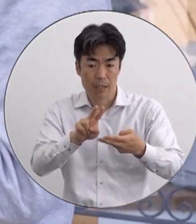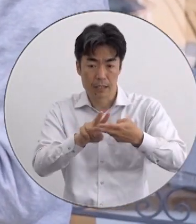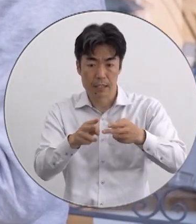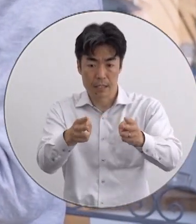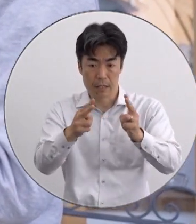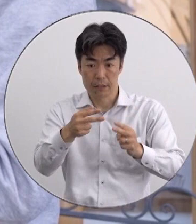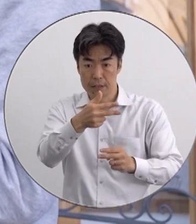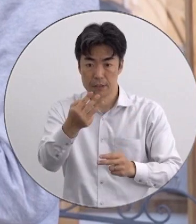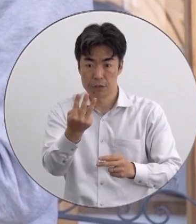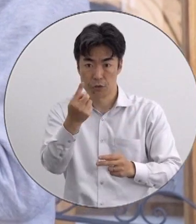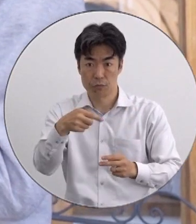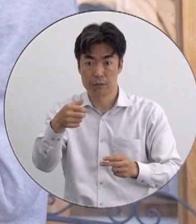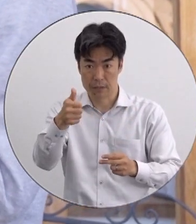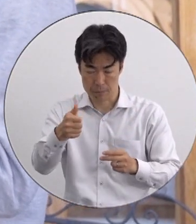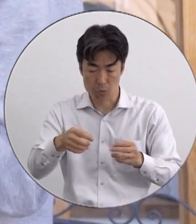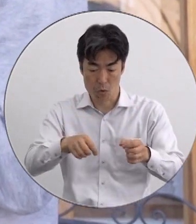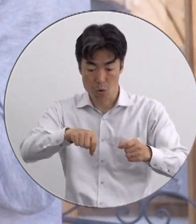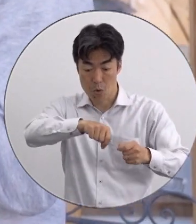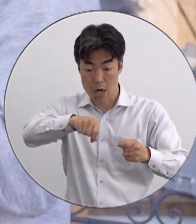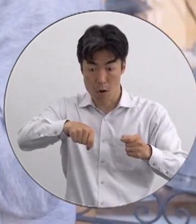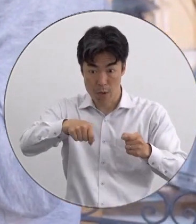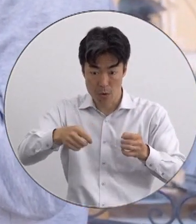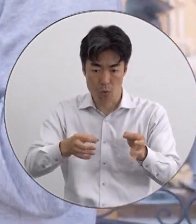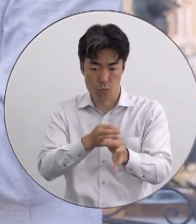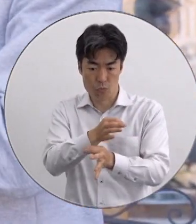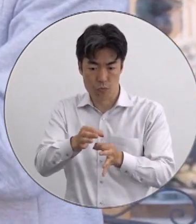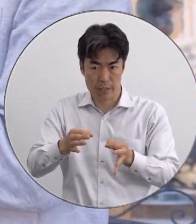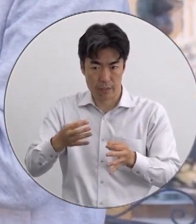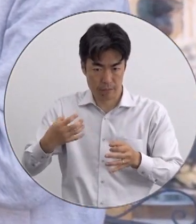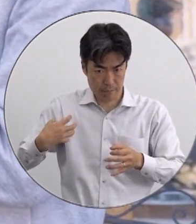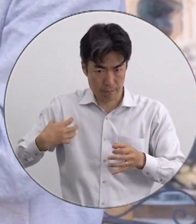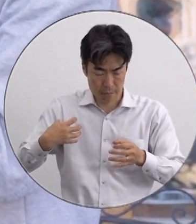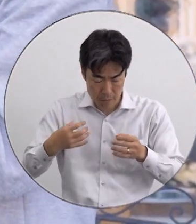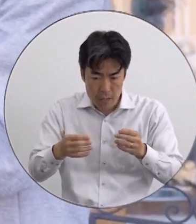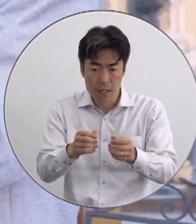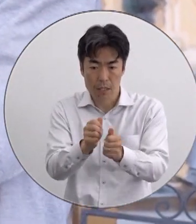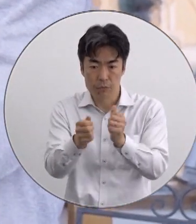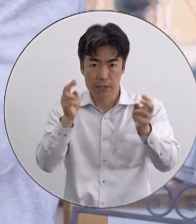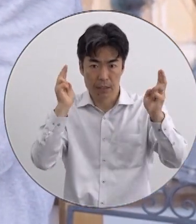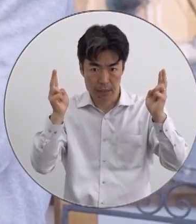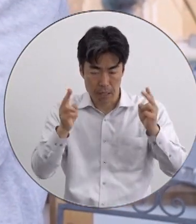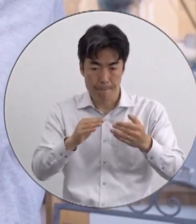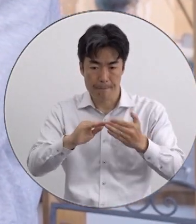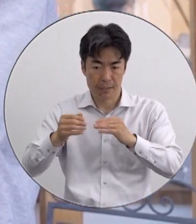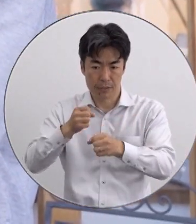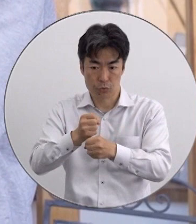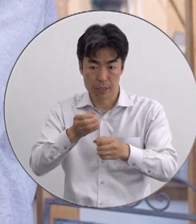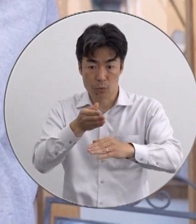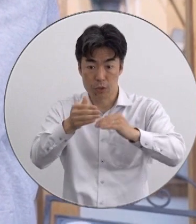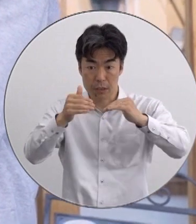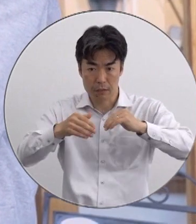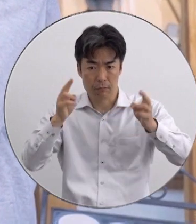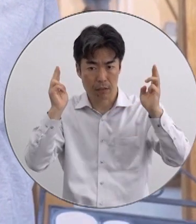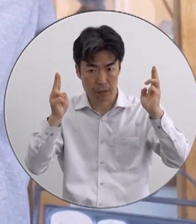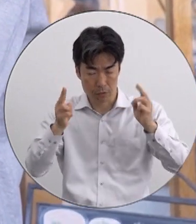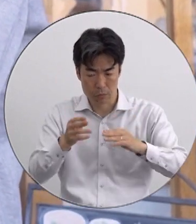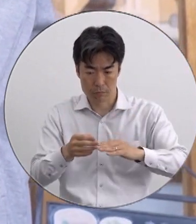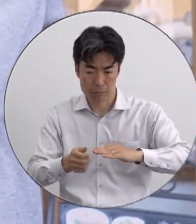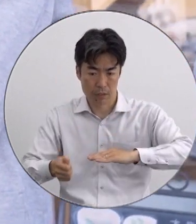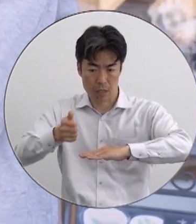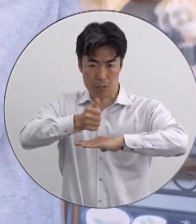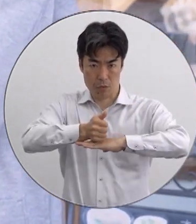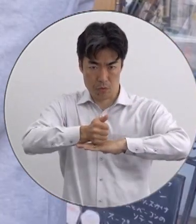は伊橋淳さん。カフェ803を運営する株式会社まちづくり越谷の代表を務めています